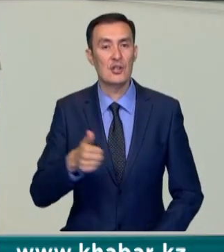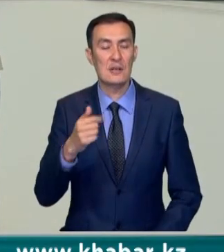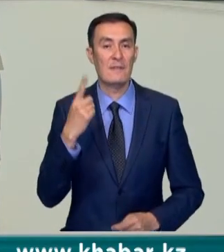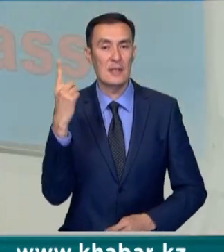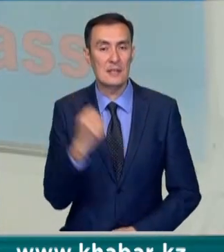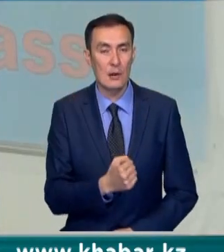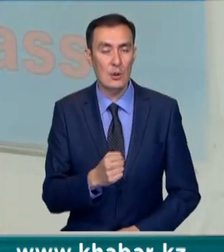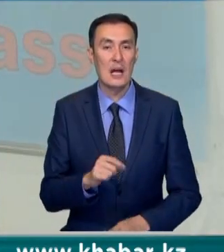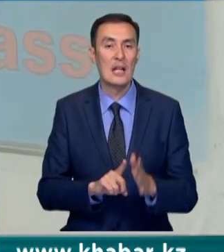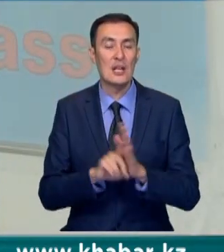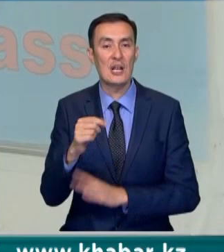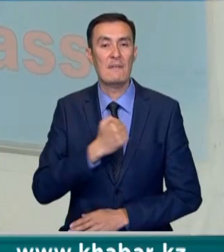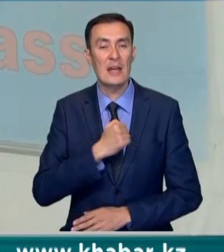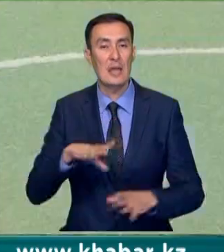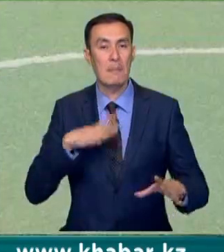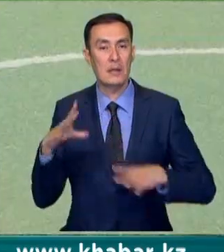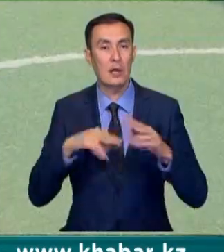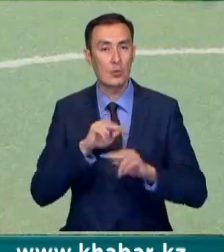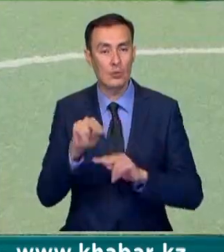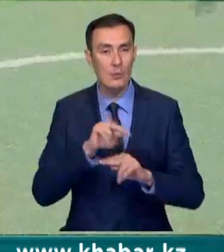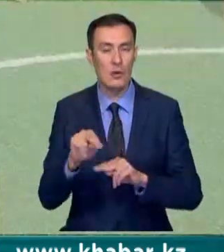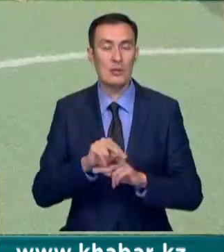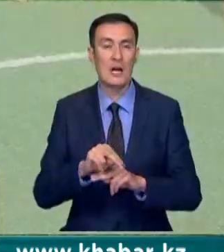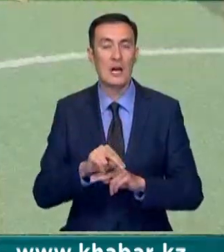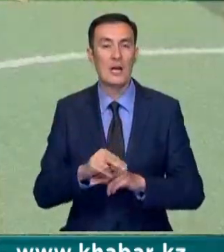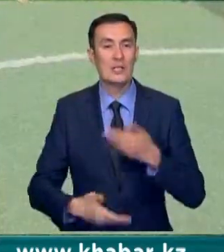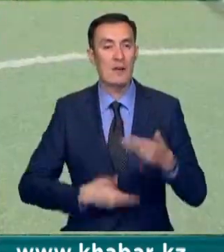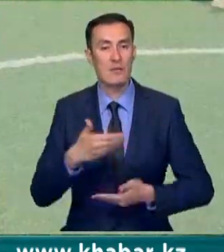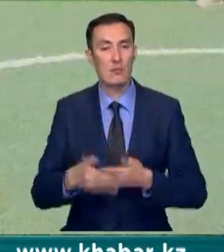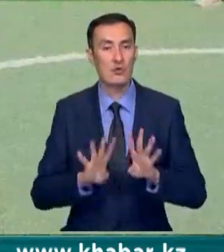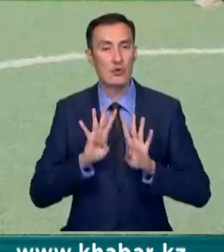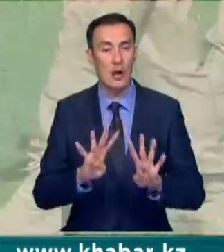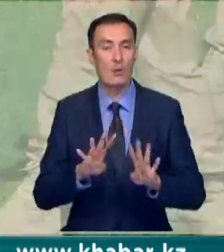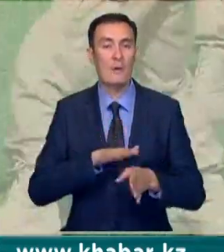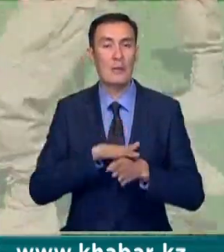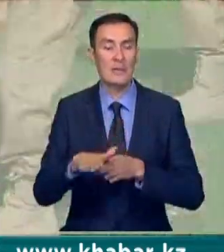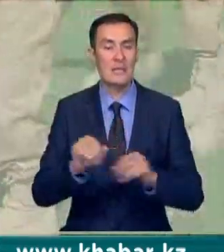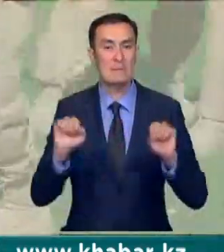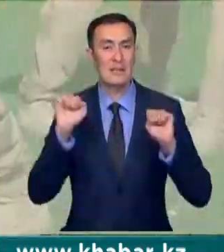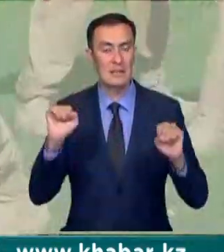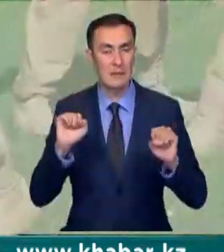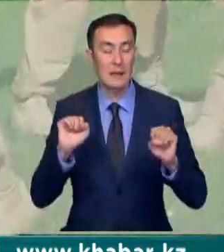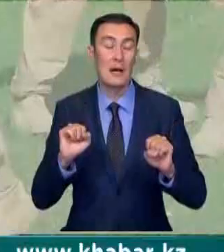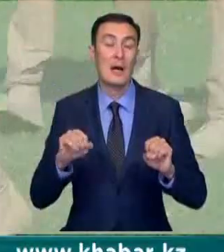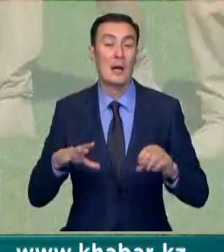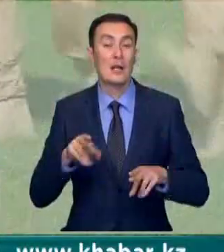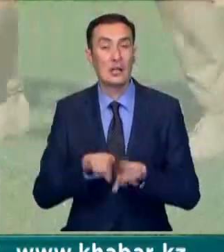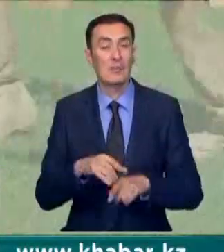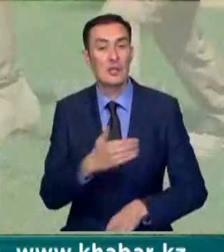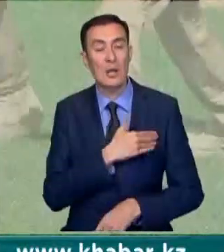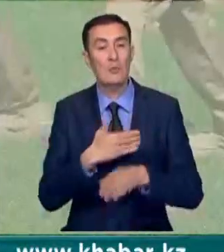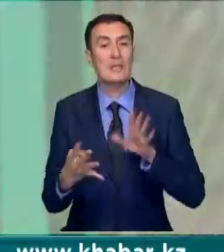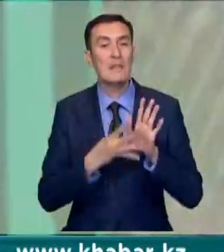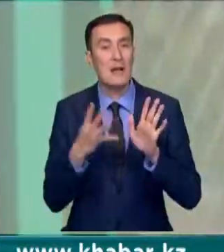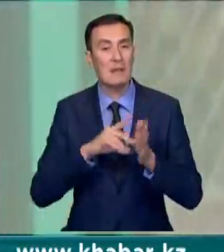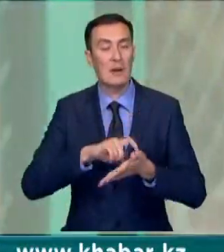неделю отводятся для начальной военной подготовки. Обучаются строевому шагу, выполнению спортивных нормативов. При желании после 9